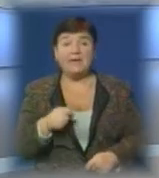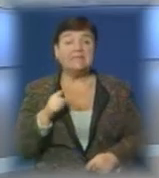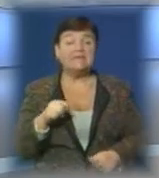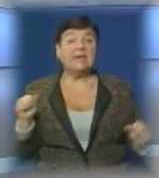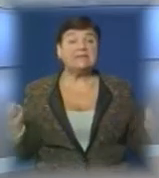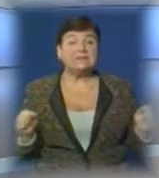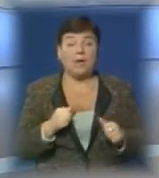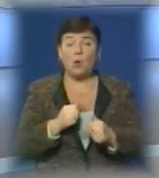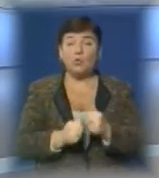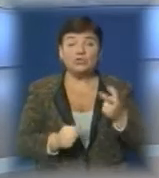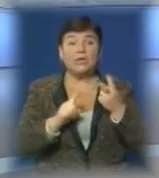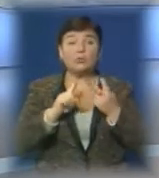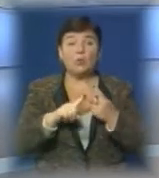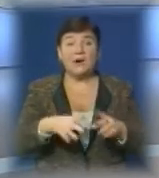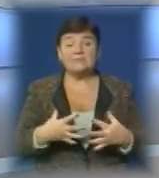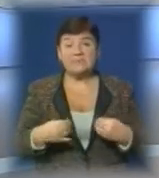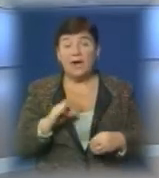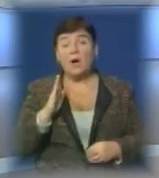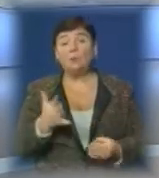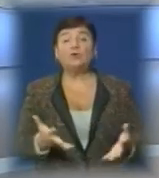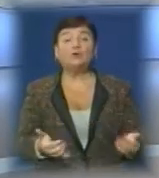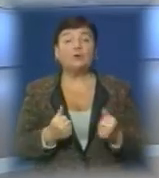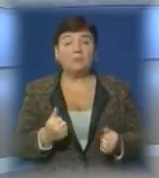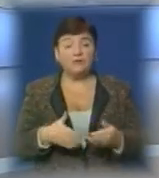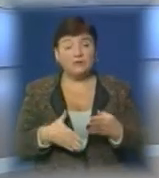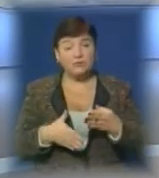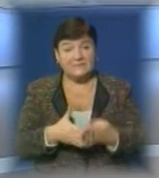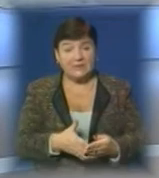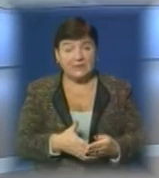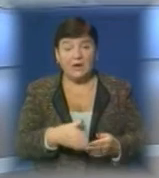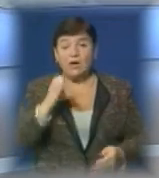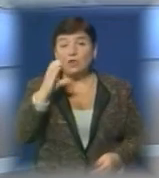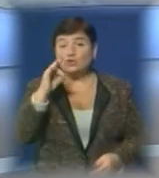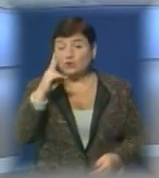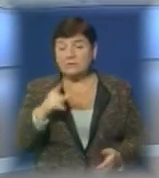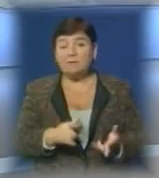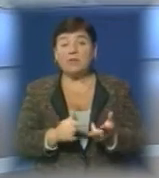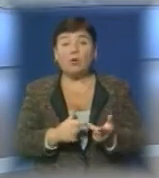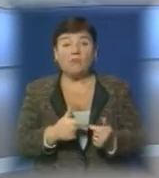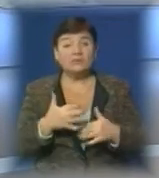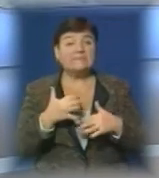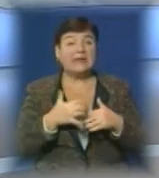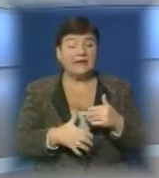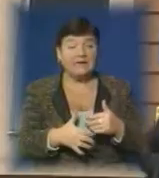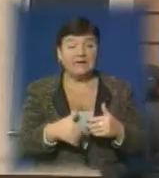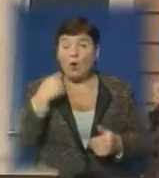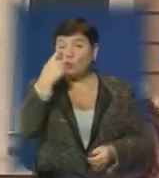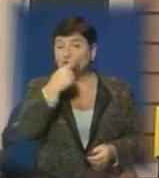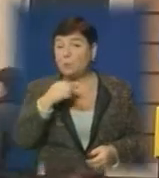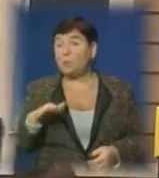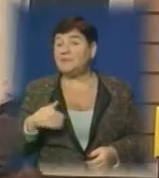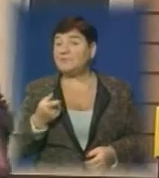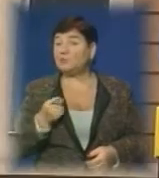цієї зими кожна друга сім'я в Україні буде отримувати субсидію. В органах соціального захисту підраховують середній дохід на особу, після